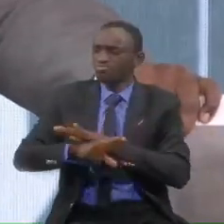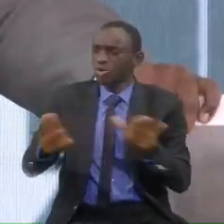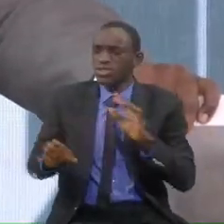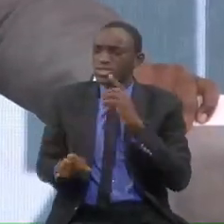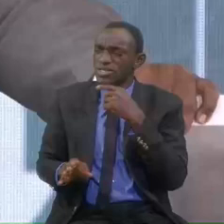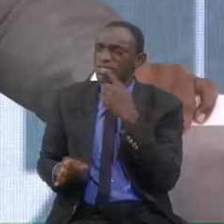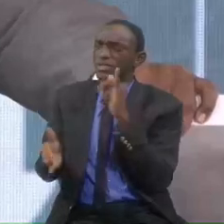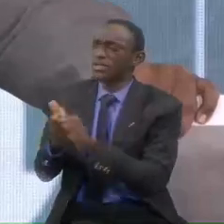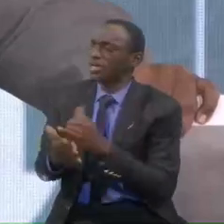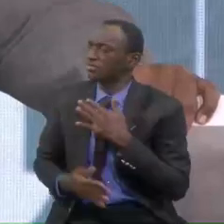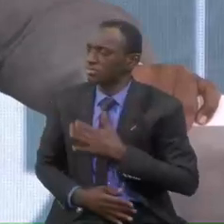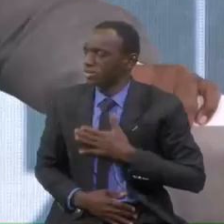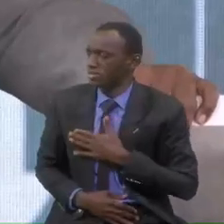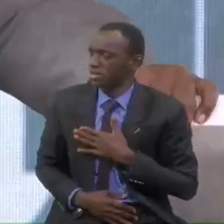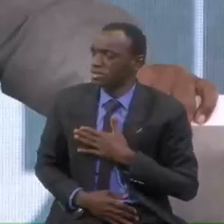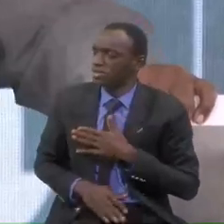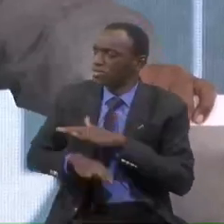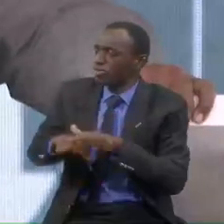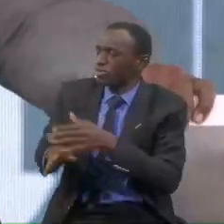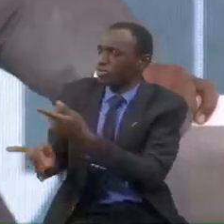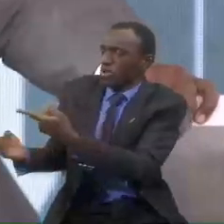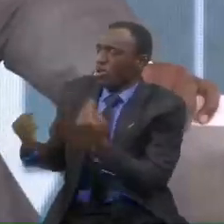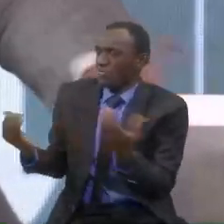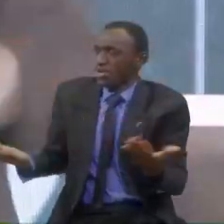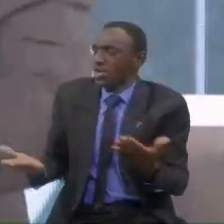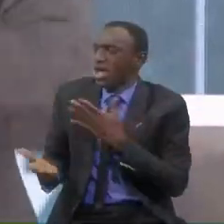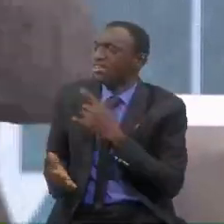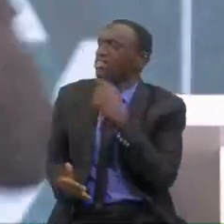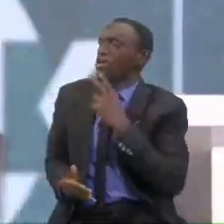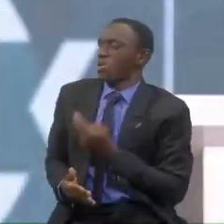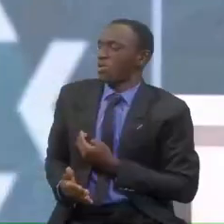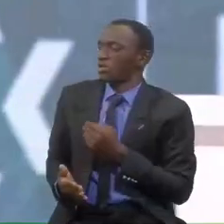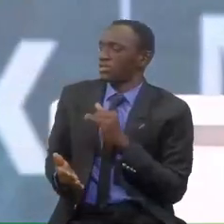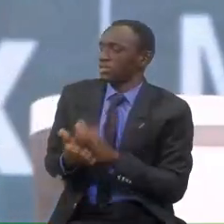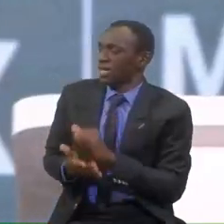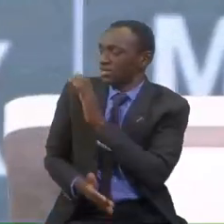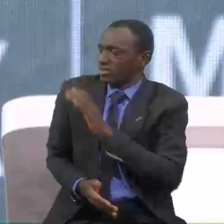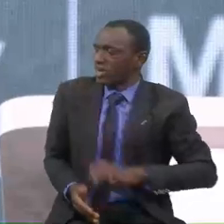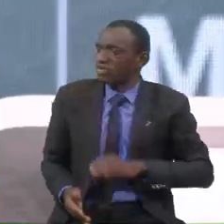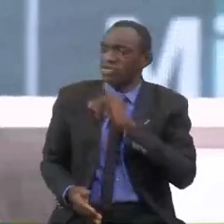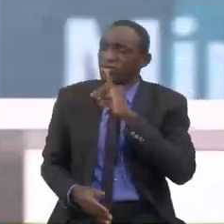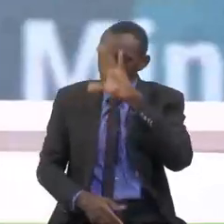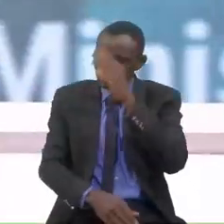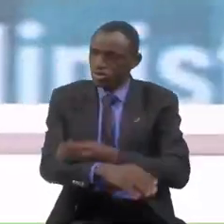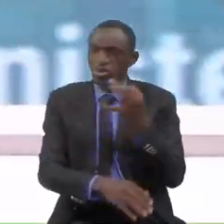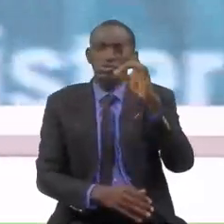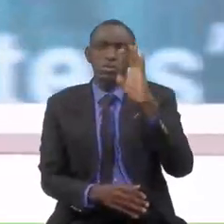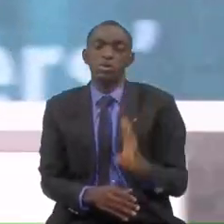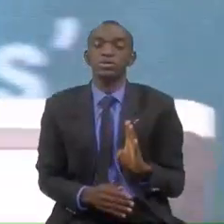ne dites pas ça s'il vous plaît. Ne venez pas ici nous dire que ce Christ-là est le Fils de